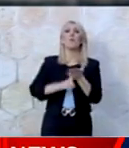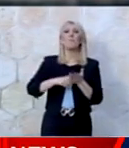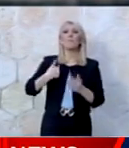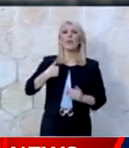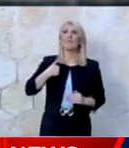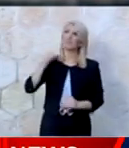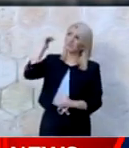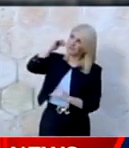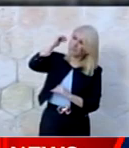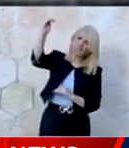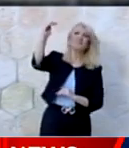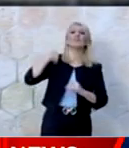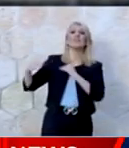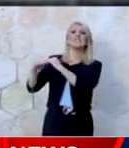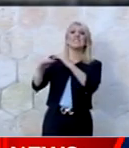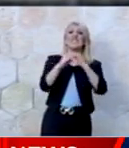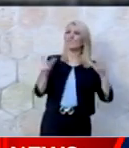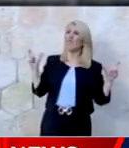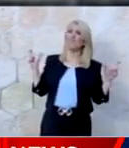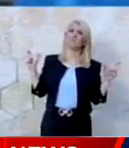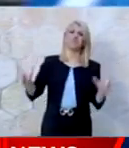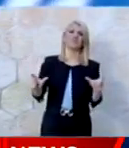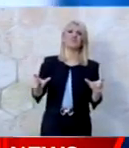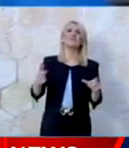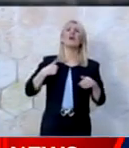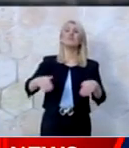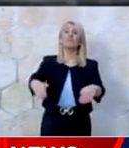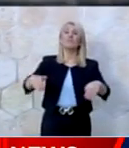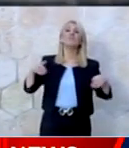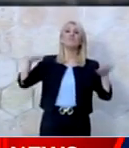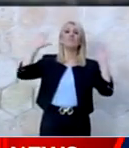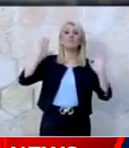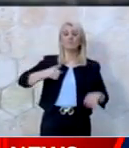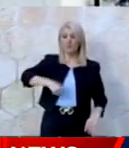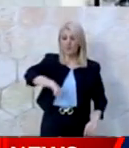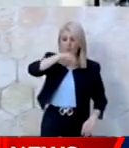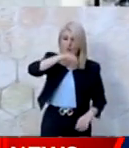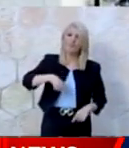κυριαρχίας. Δεν κάνουμε ούτε βήμα πίσω από τα εθνικά μας δίκαια.